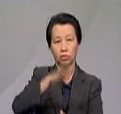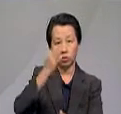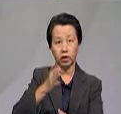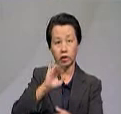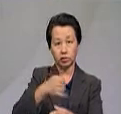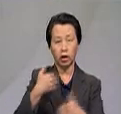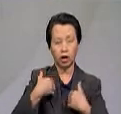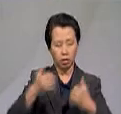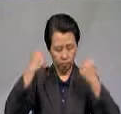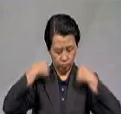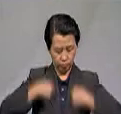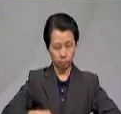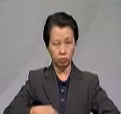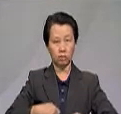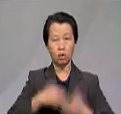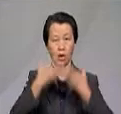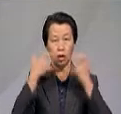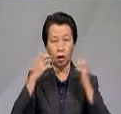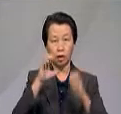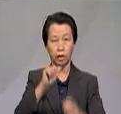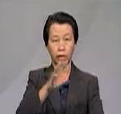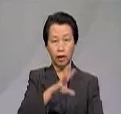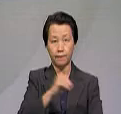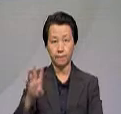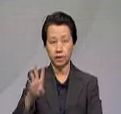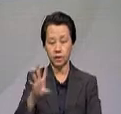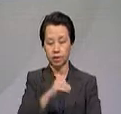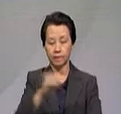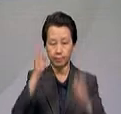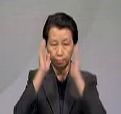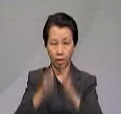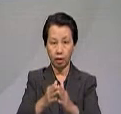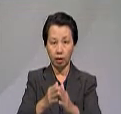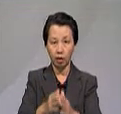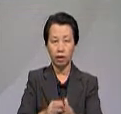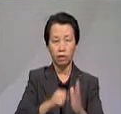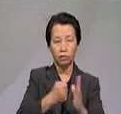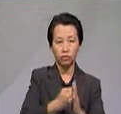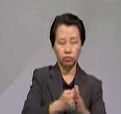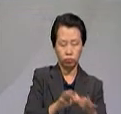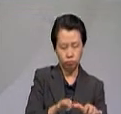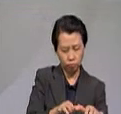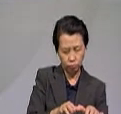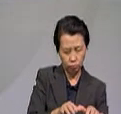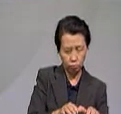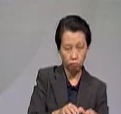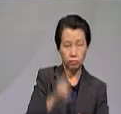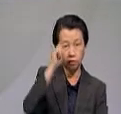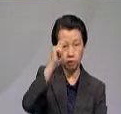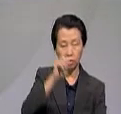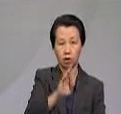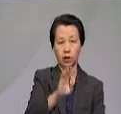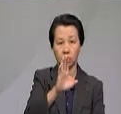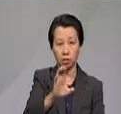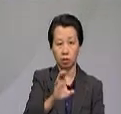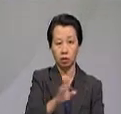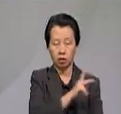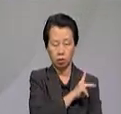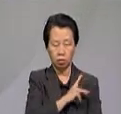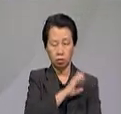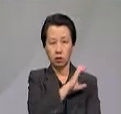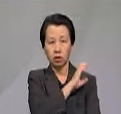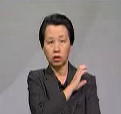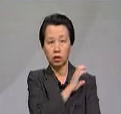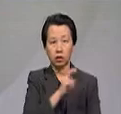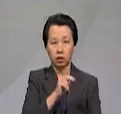menyarun Jersi harimau muda a dan b serta Pahang Menurut sumber laman sesawang Rasmi Terengganu FC ketua julatih